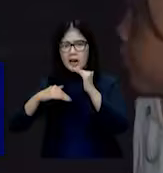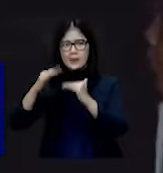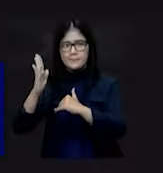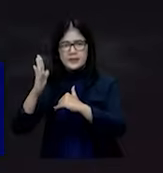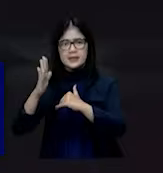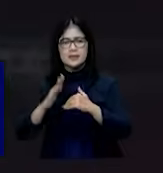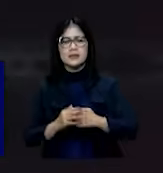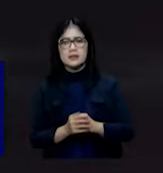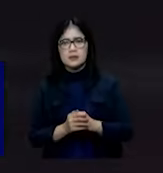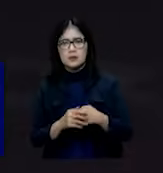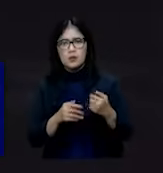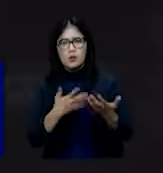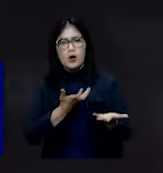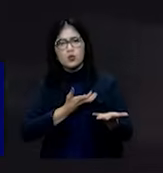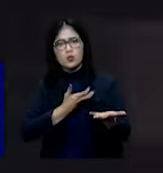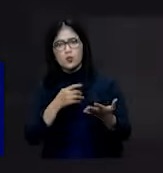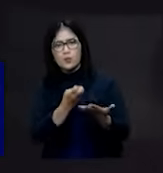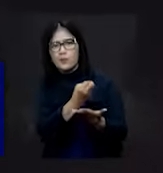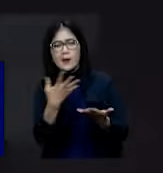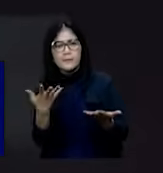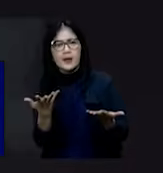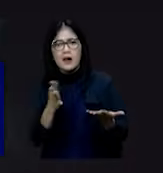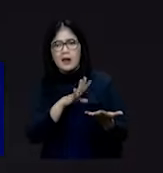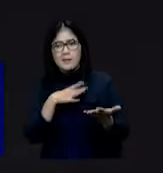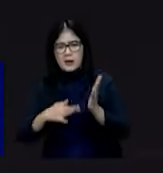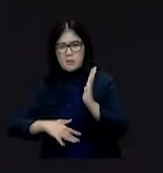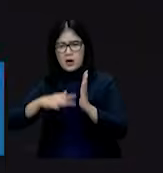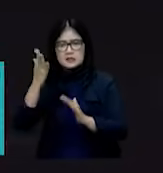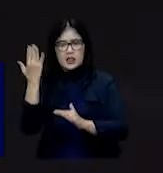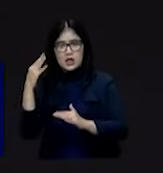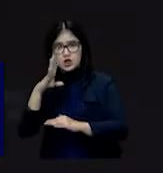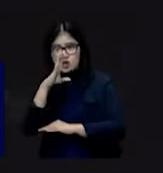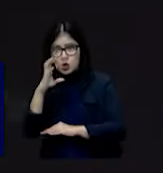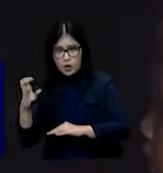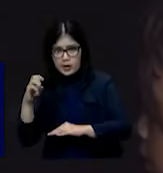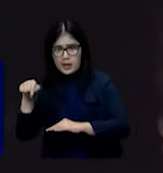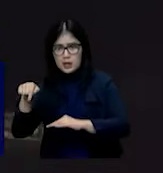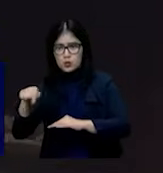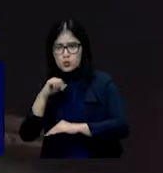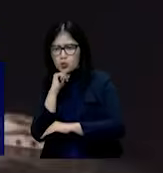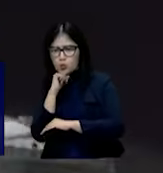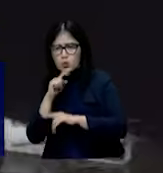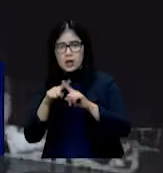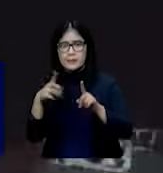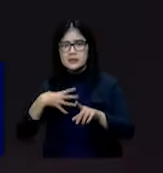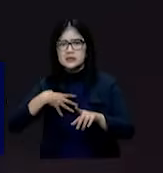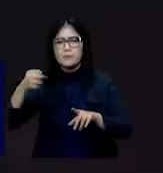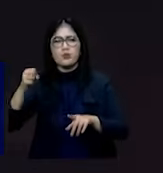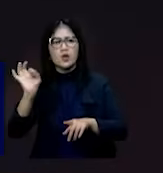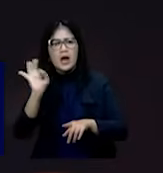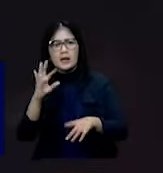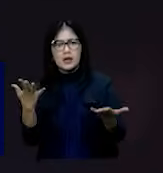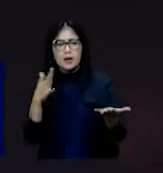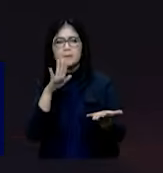perahu dari jam berapa, Bu? Jam 12 nunggu apa sih? Perahu lewat lah pasan.